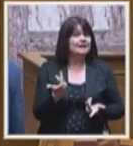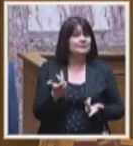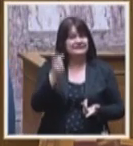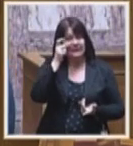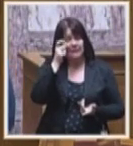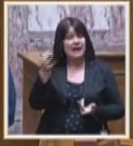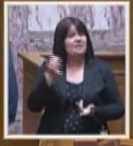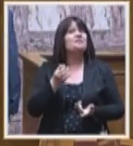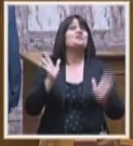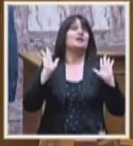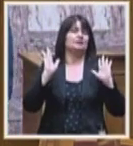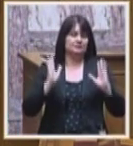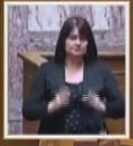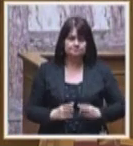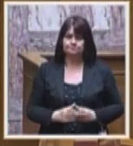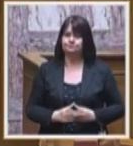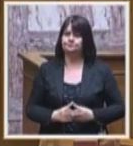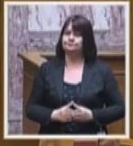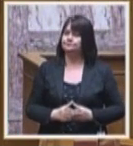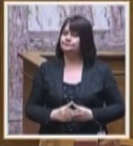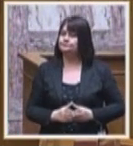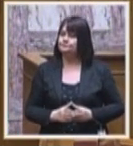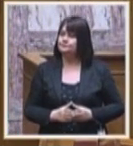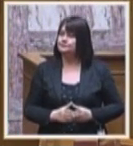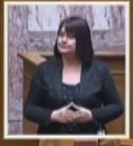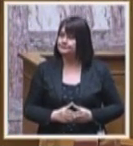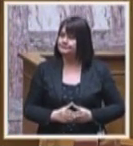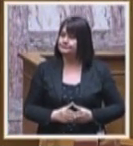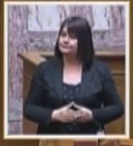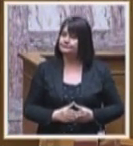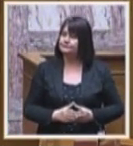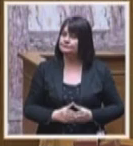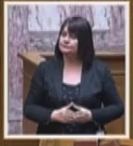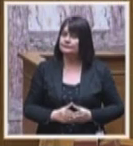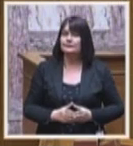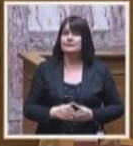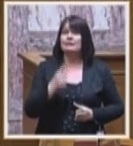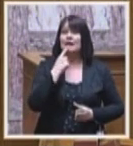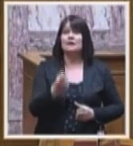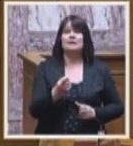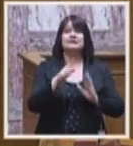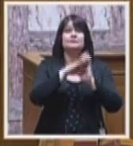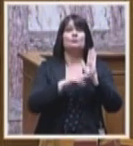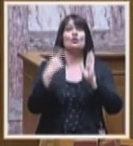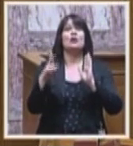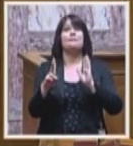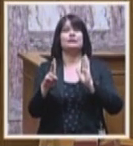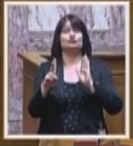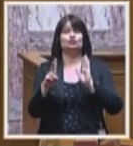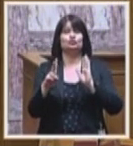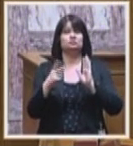Σαμαρά, δεν μας το είπατε, είναι ότι αυτό το σωτήριο δήθεν πρόγραμμα για την